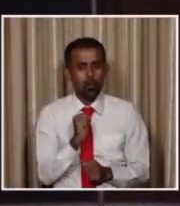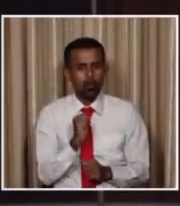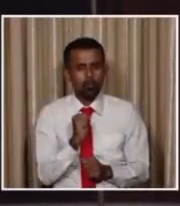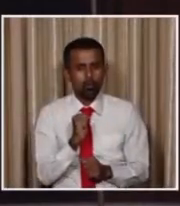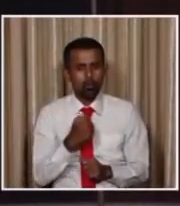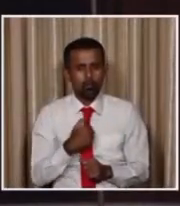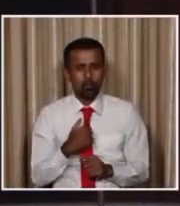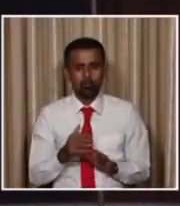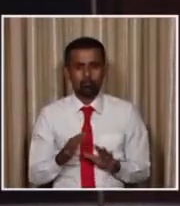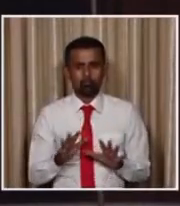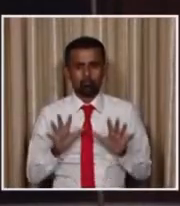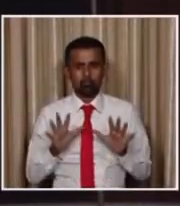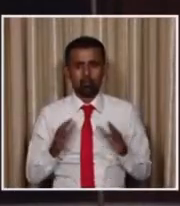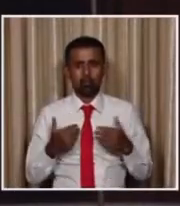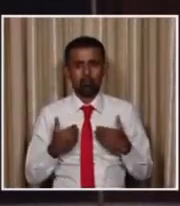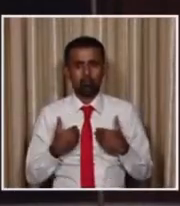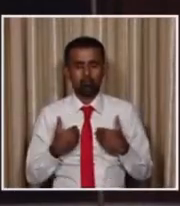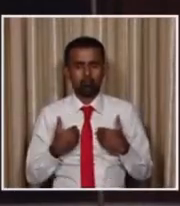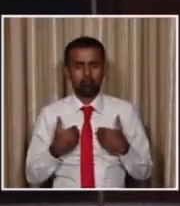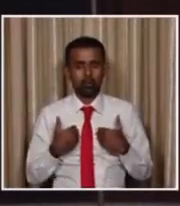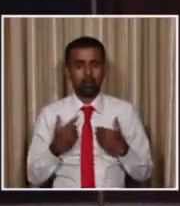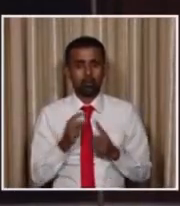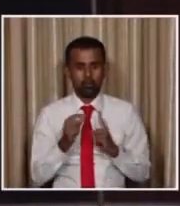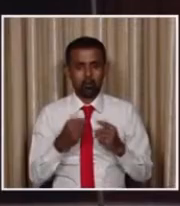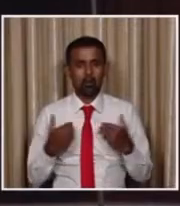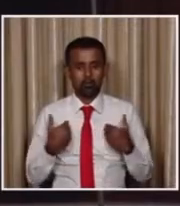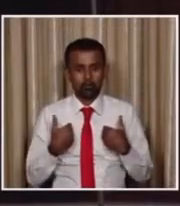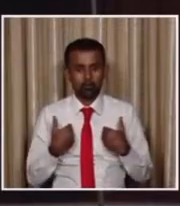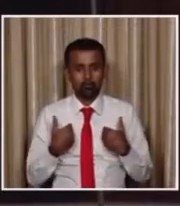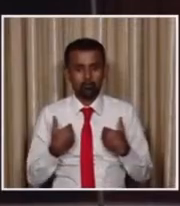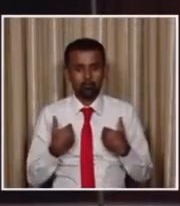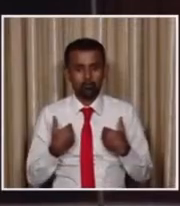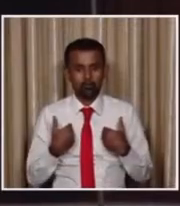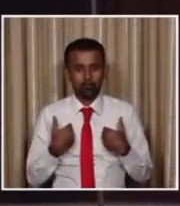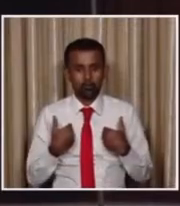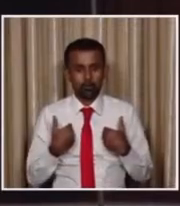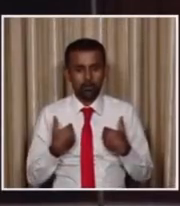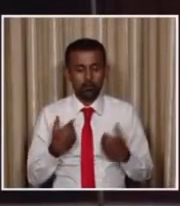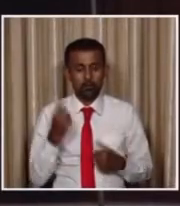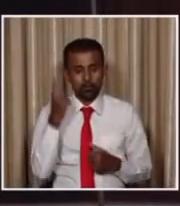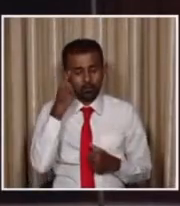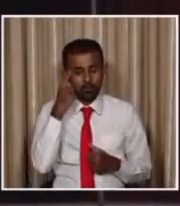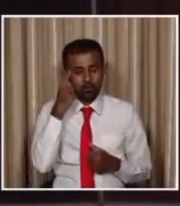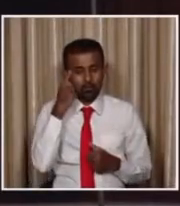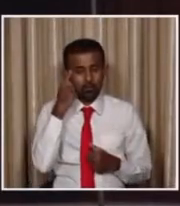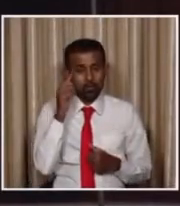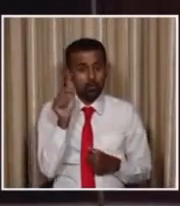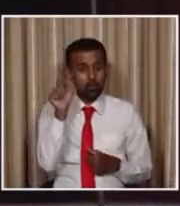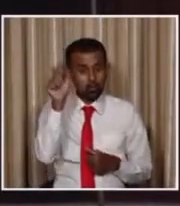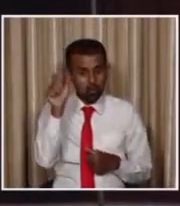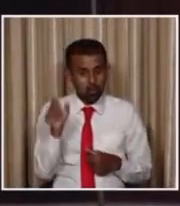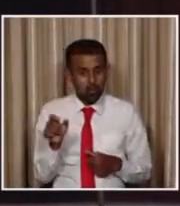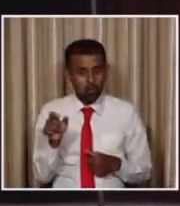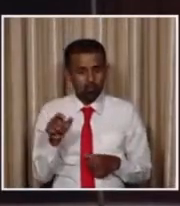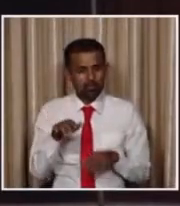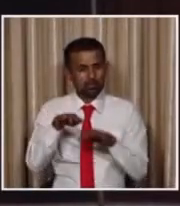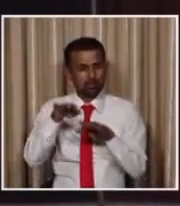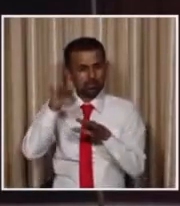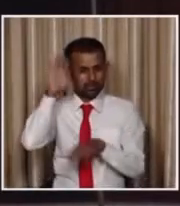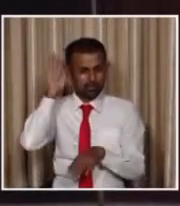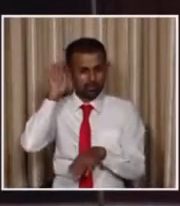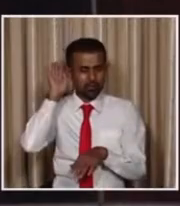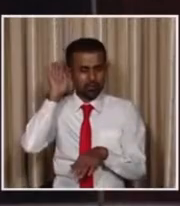api maviteeta pat vela thibenawa pasupela mantriwaru widiyata api dannawa visheshayenma etuma ithihase